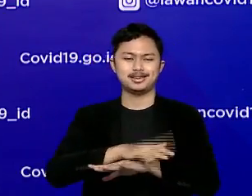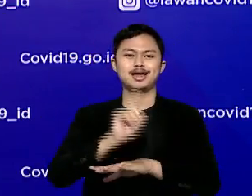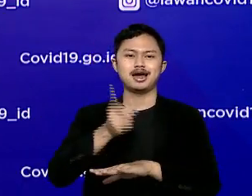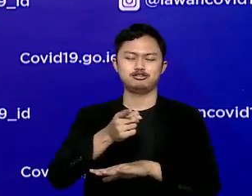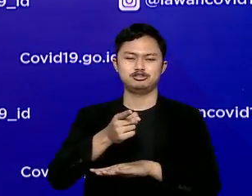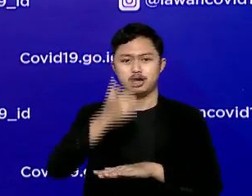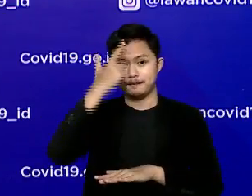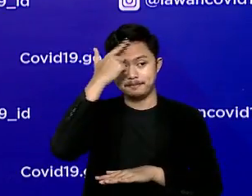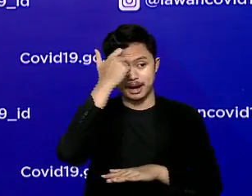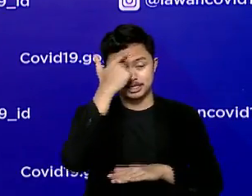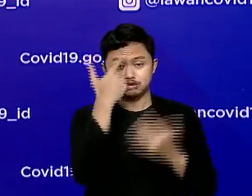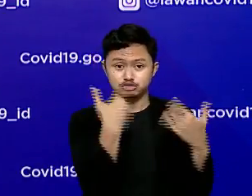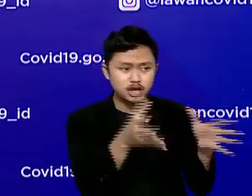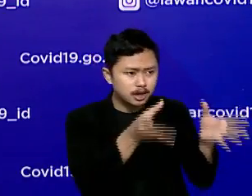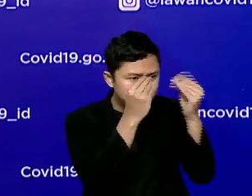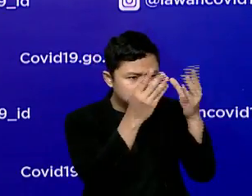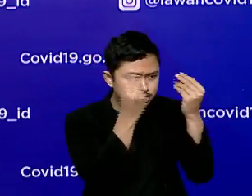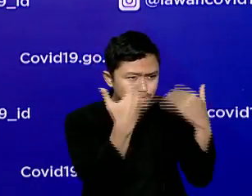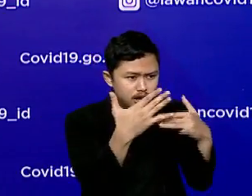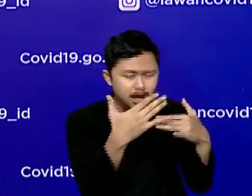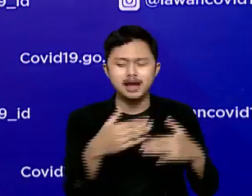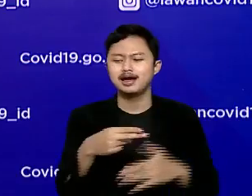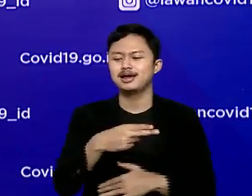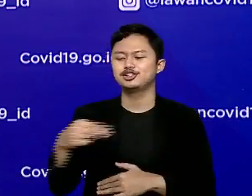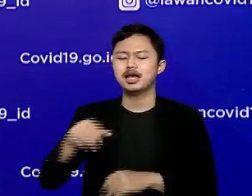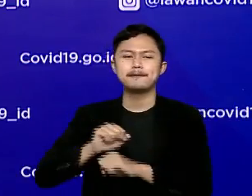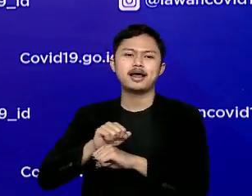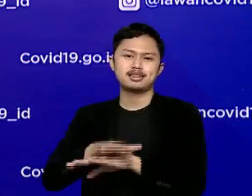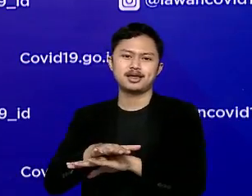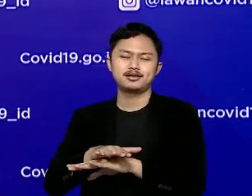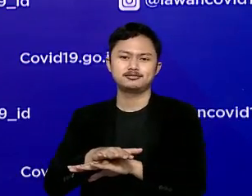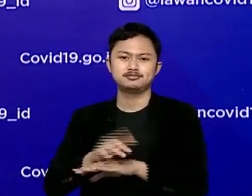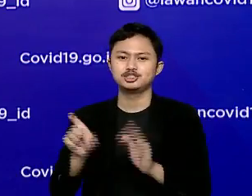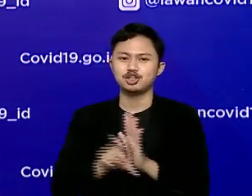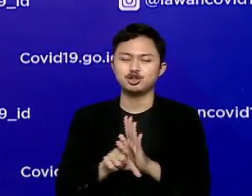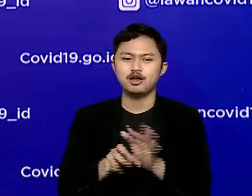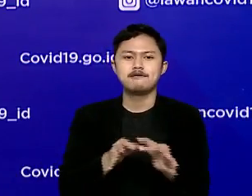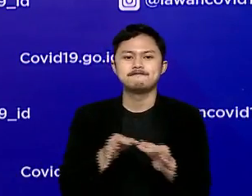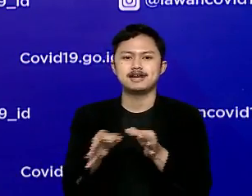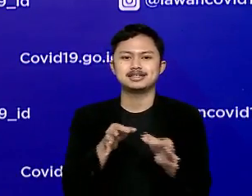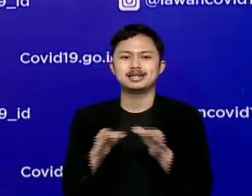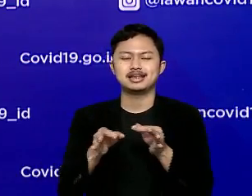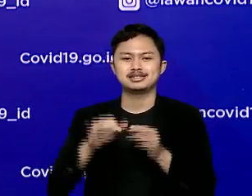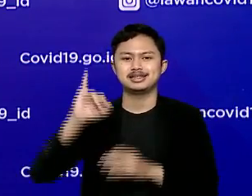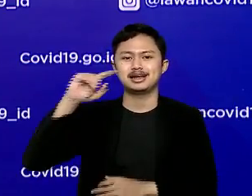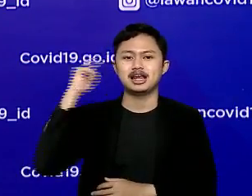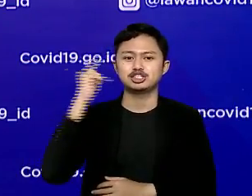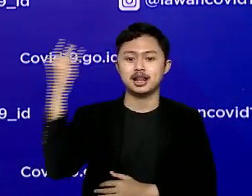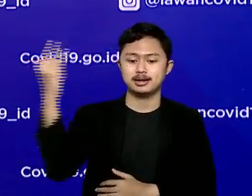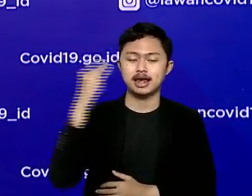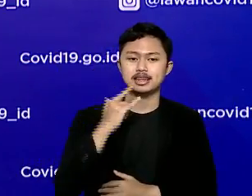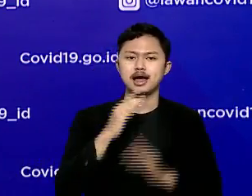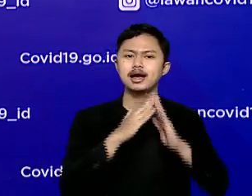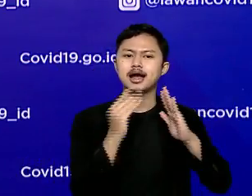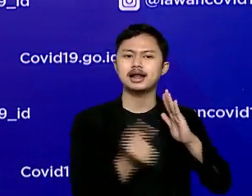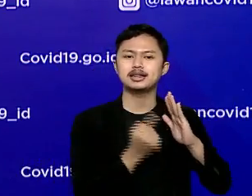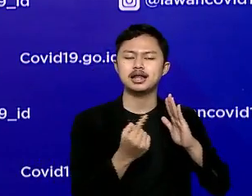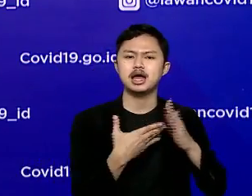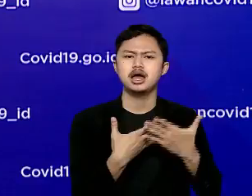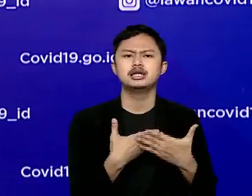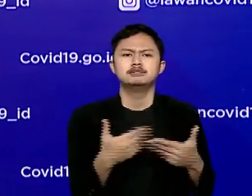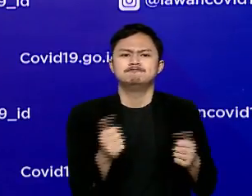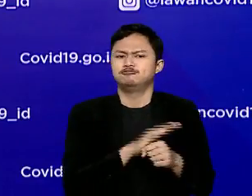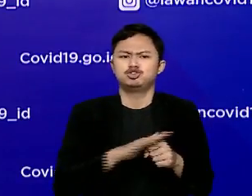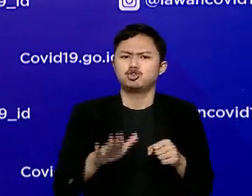pembelajaran berkelanjutan, termasuk memastikan fasilitas karantina bagi pelaku perjalanan luar negeri tersedia